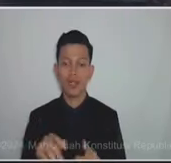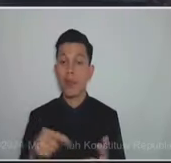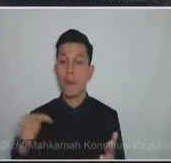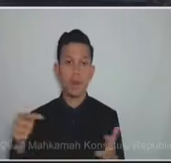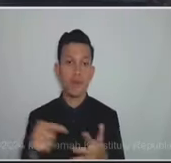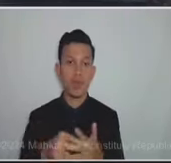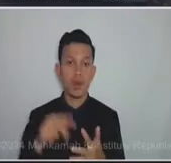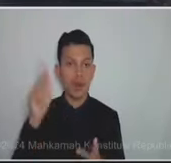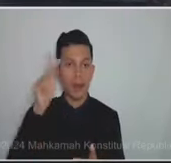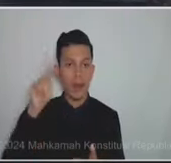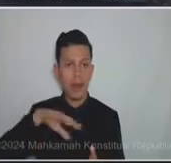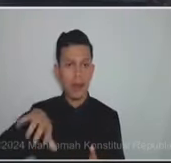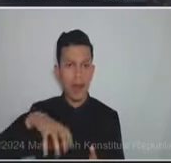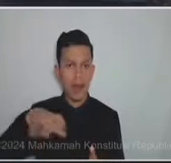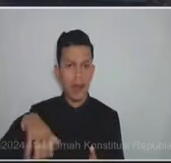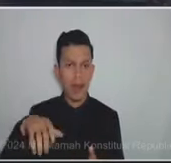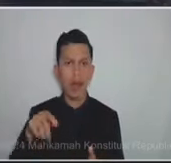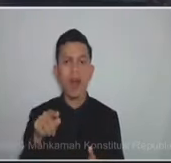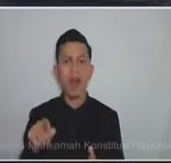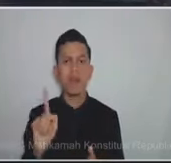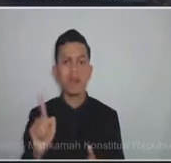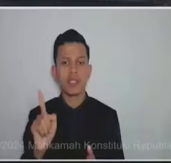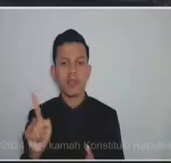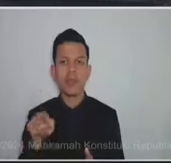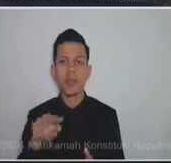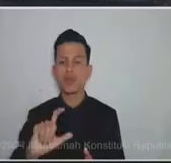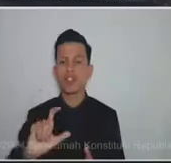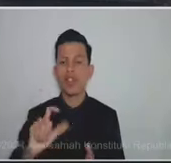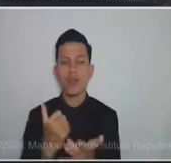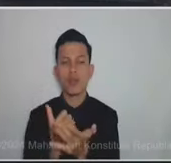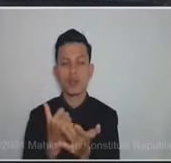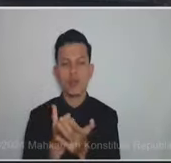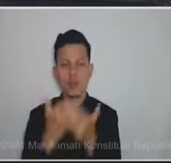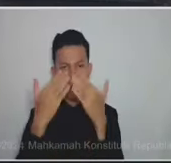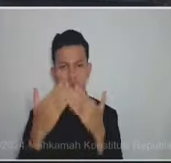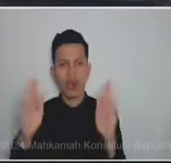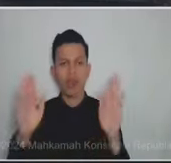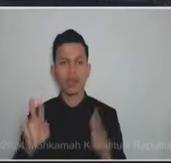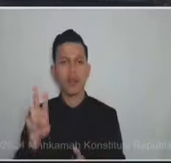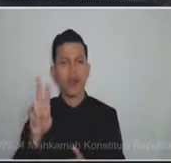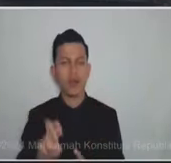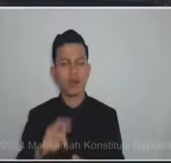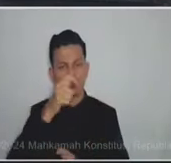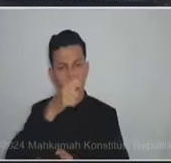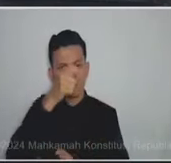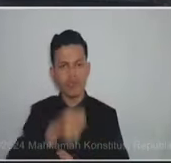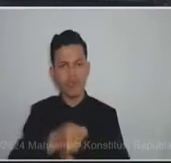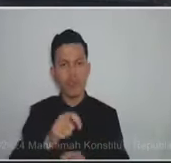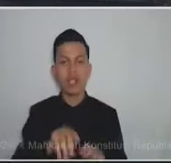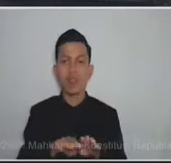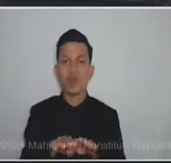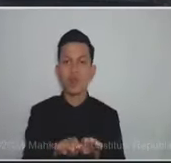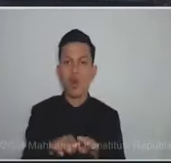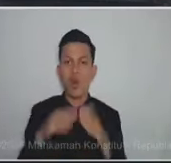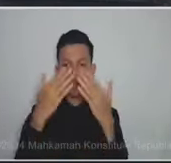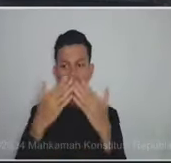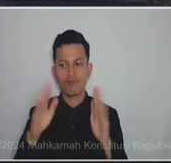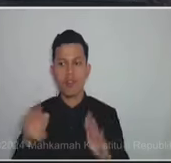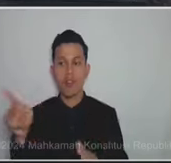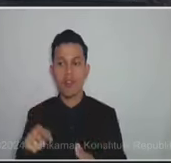menjadi kebijakan pembentuk undang-undang karena dipandang sebagai cara yang demokratis sehingga wajib dihormati agar sejalan dengan adagium demokrasi dari rakyat oleh rakyat dan